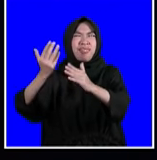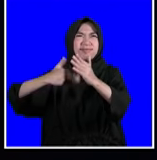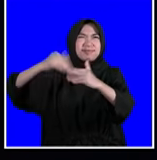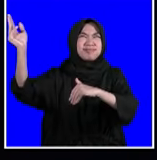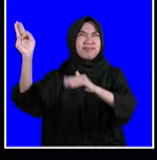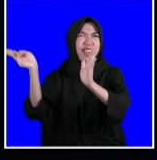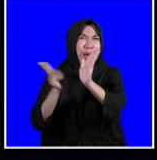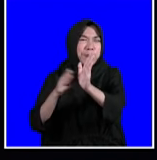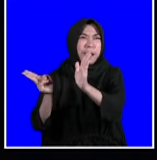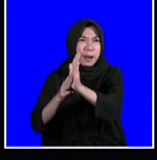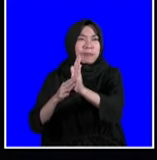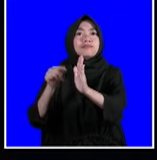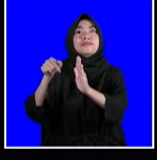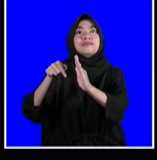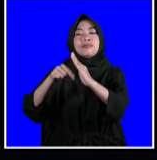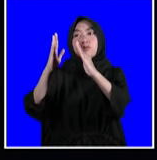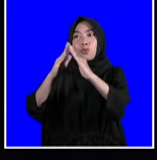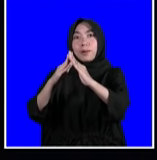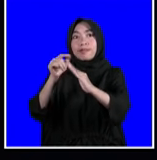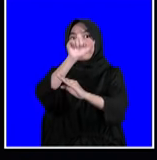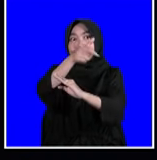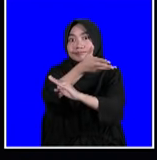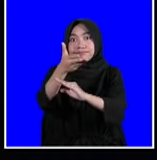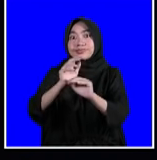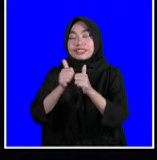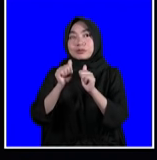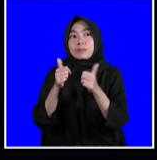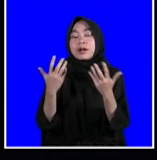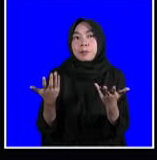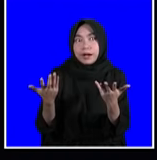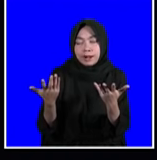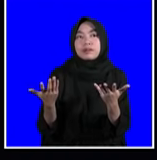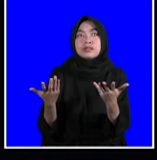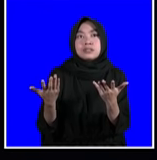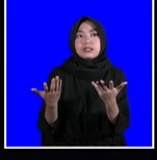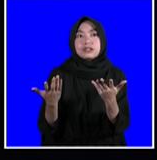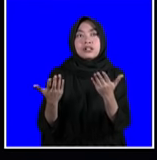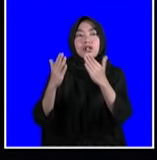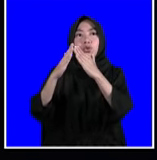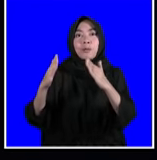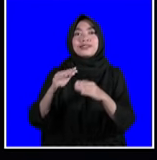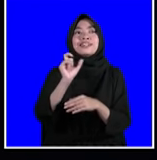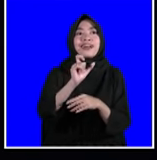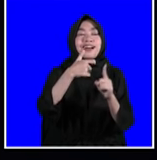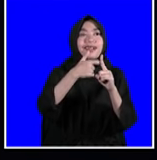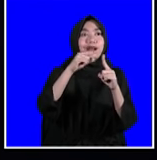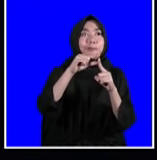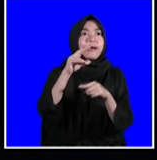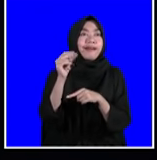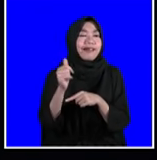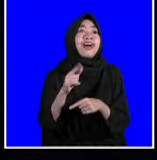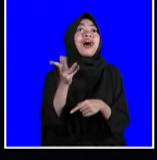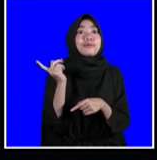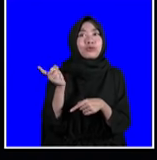rupiah, maka yang harus dipersiapkan adalah pembelian rumah dengan KPR ya, karena tidak semua